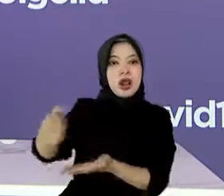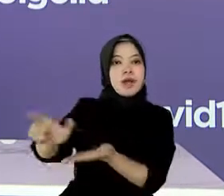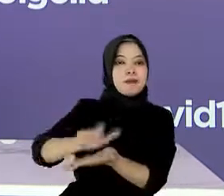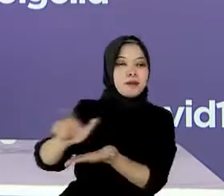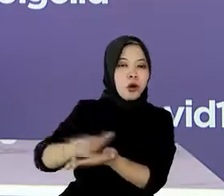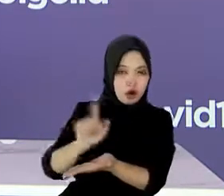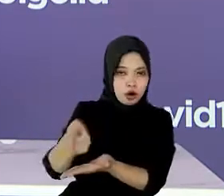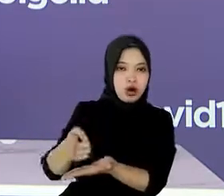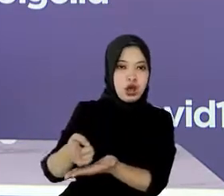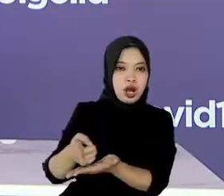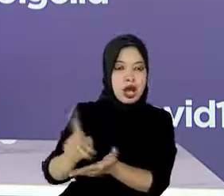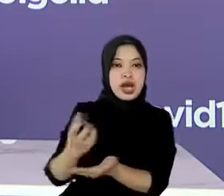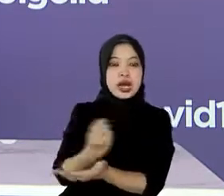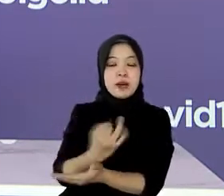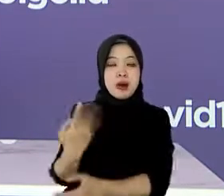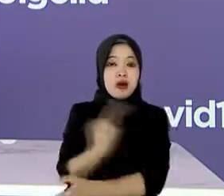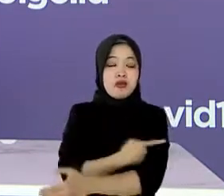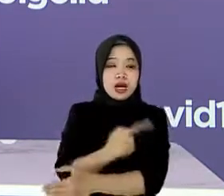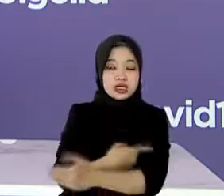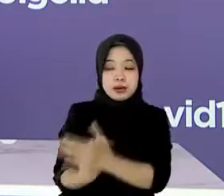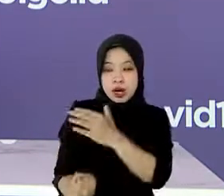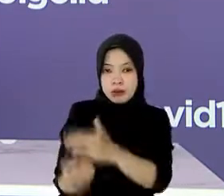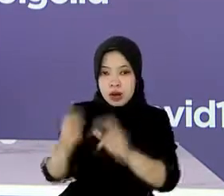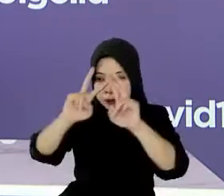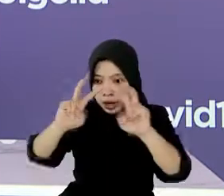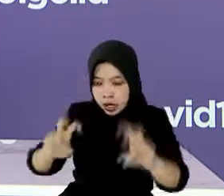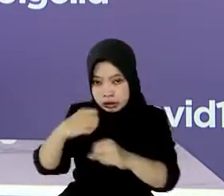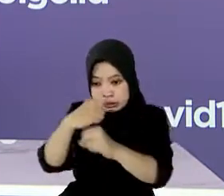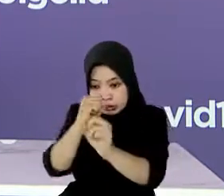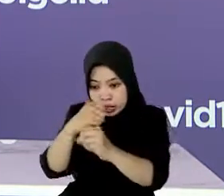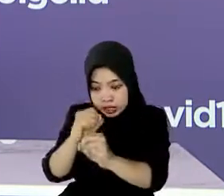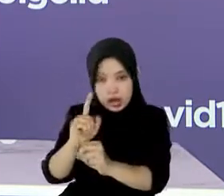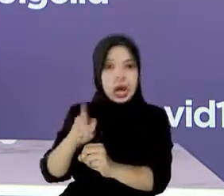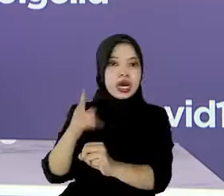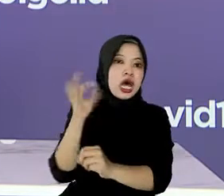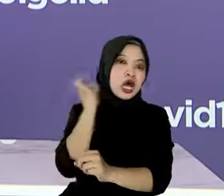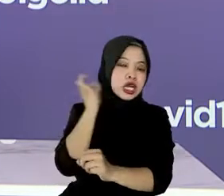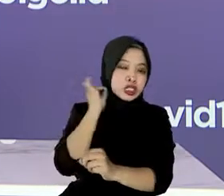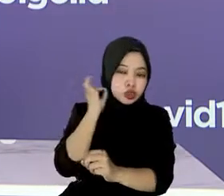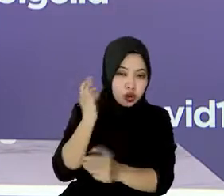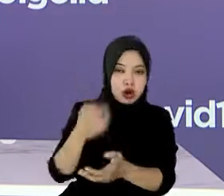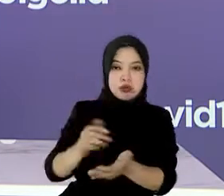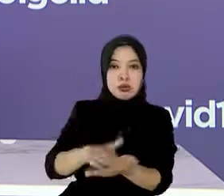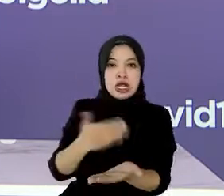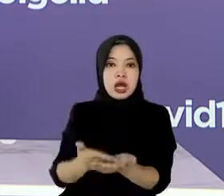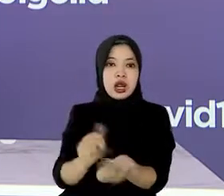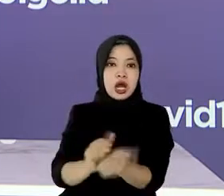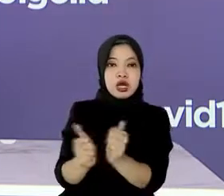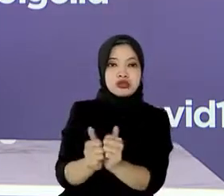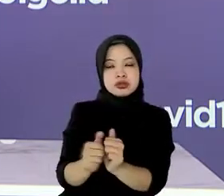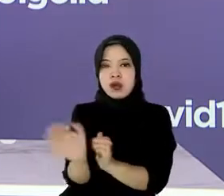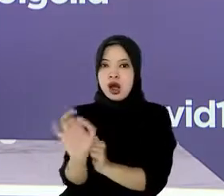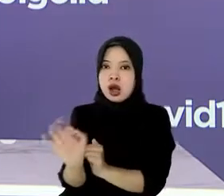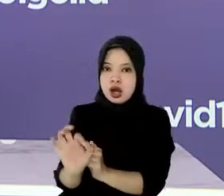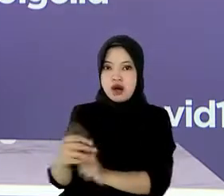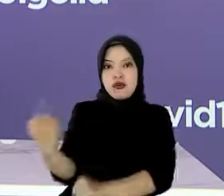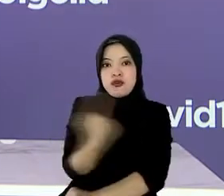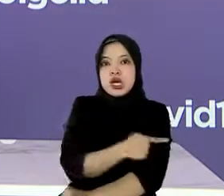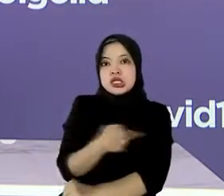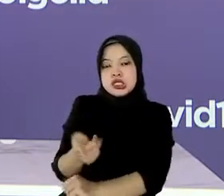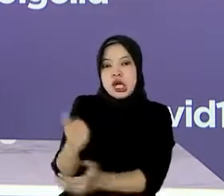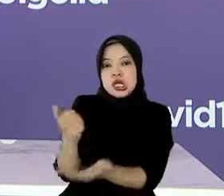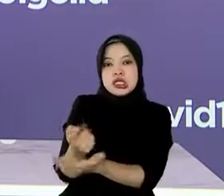yang mereka kembangkan mampu mengurangi separuh resiko kematian atau rawat inap akibat covert 19